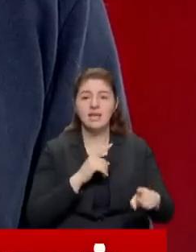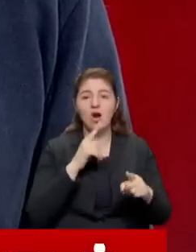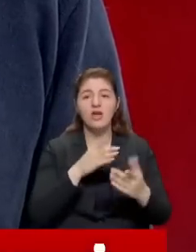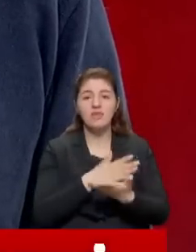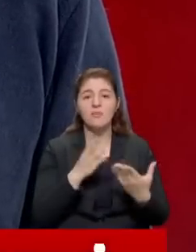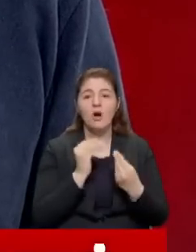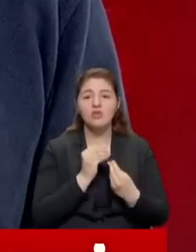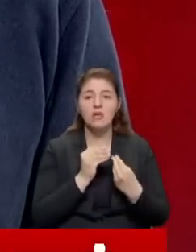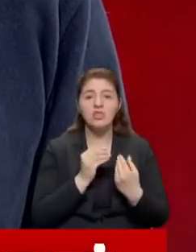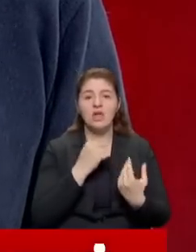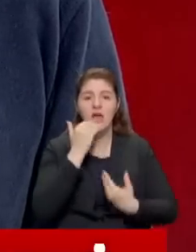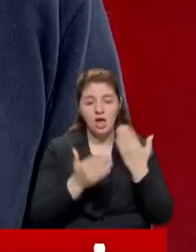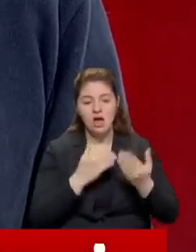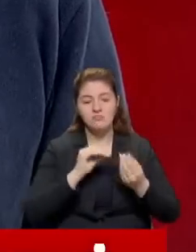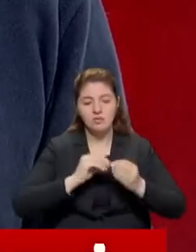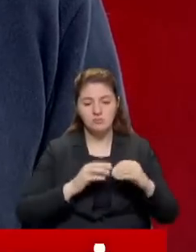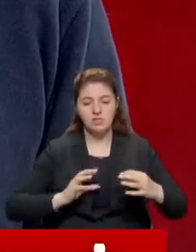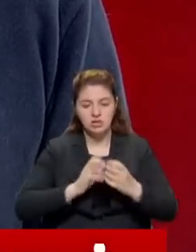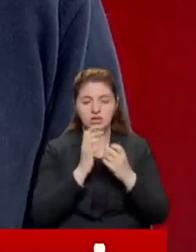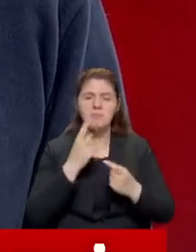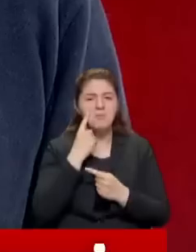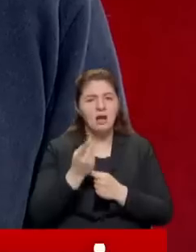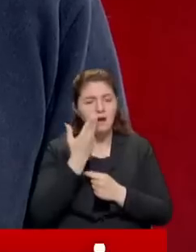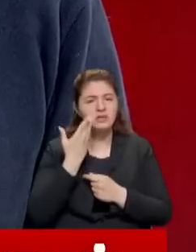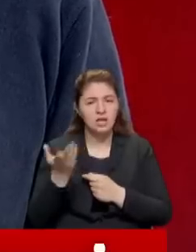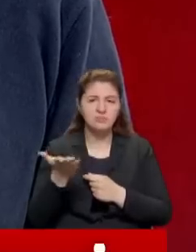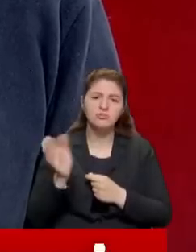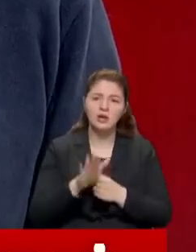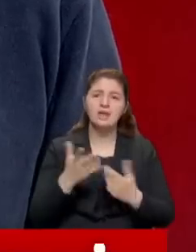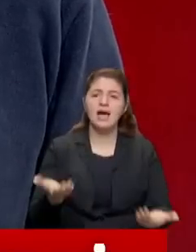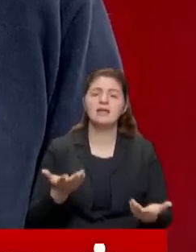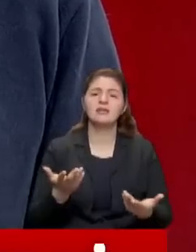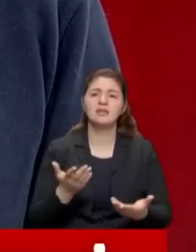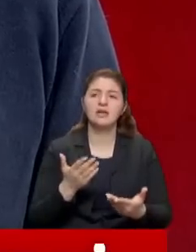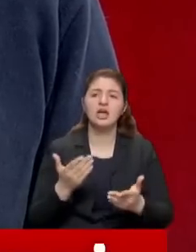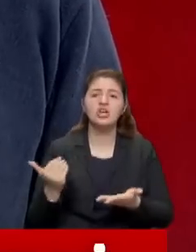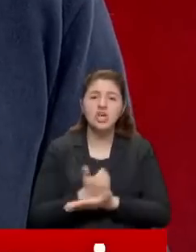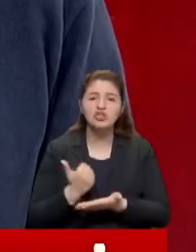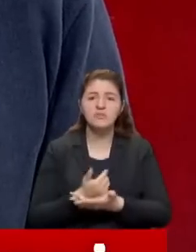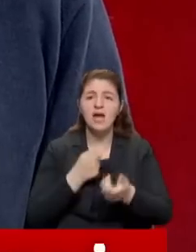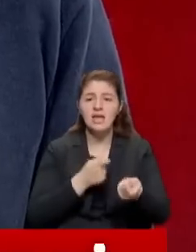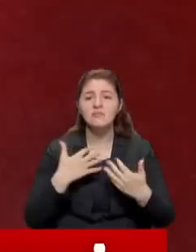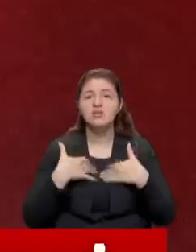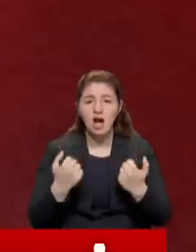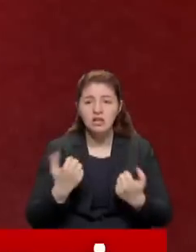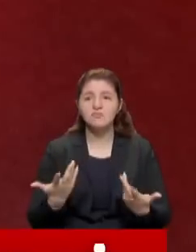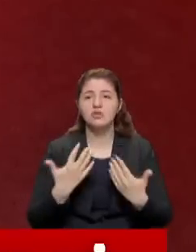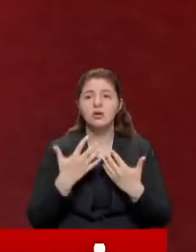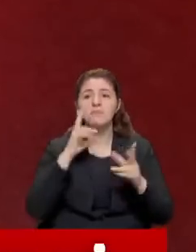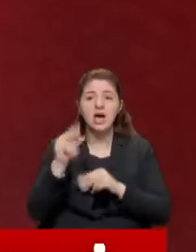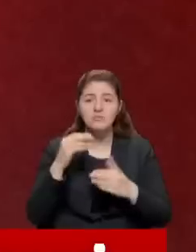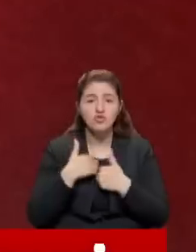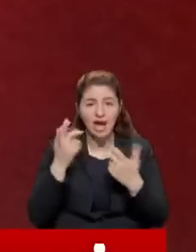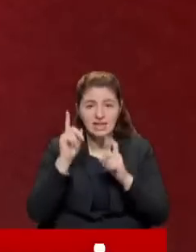o devam eden vaatler, polemikler. Bir haberimizi izleyelim. Sonra da yani geçim mi, eğitim mi, sağlık mı,